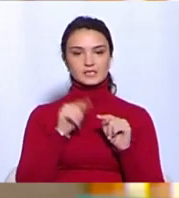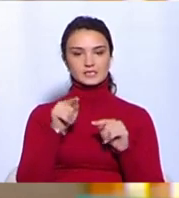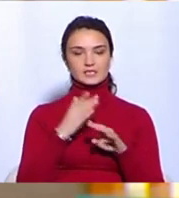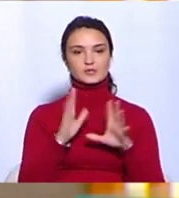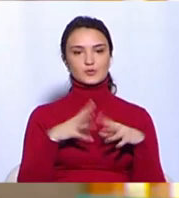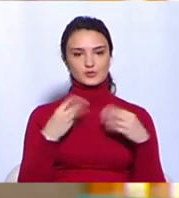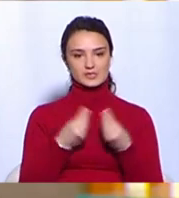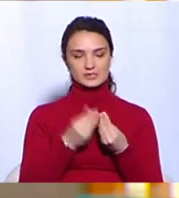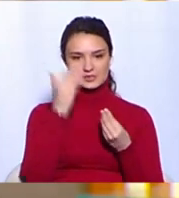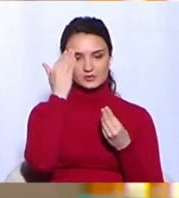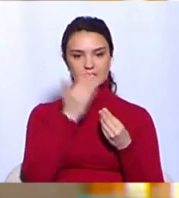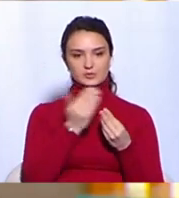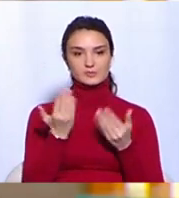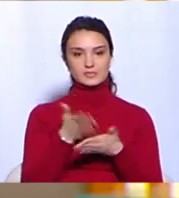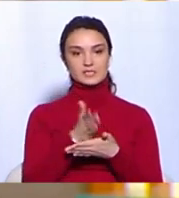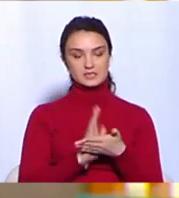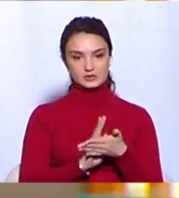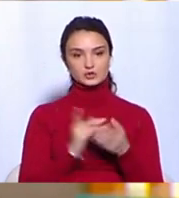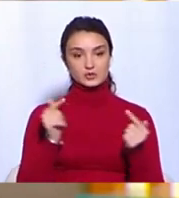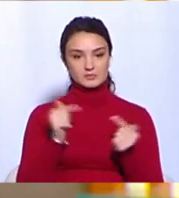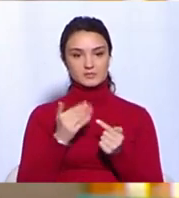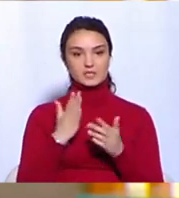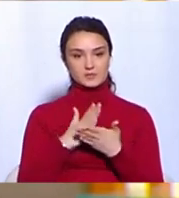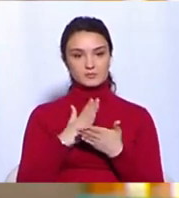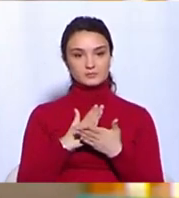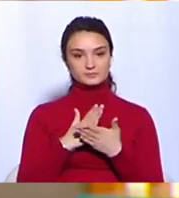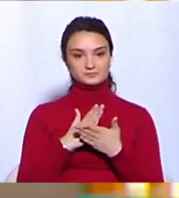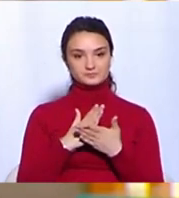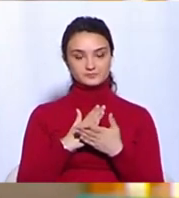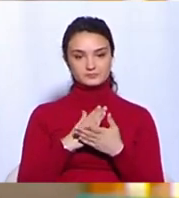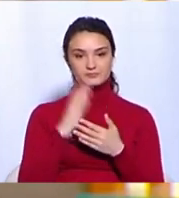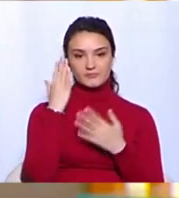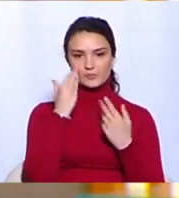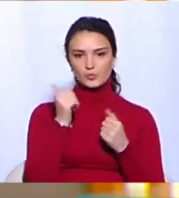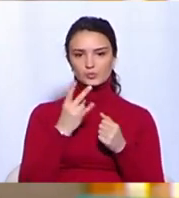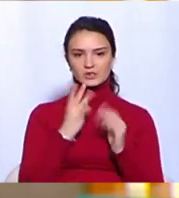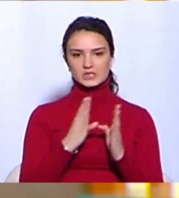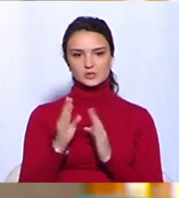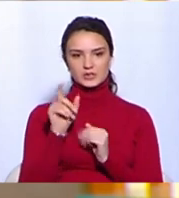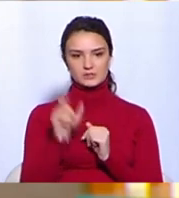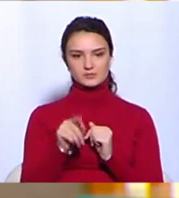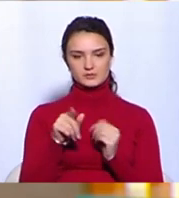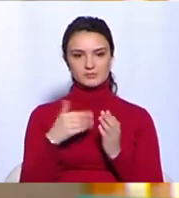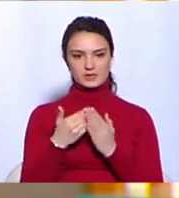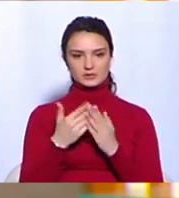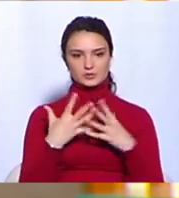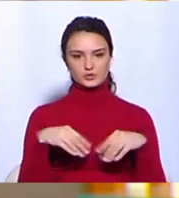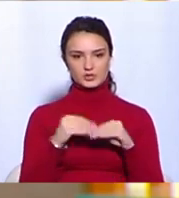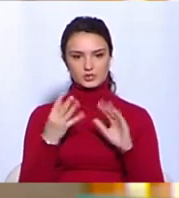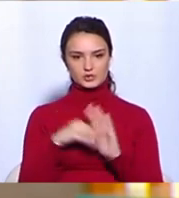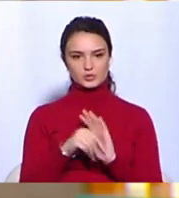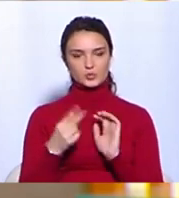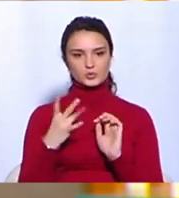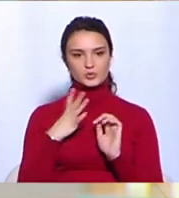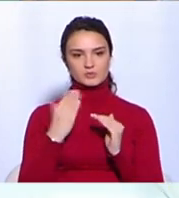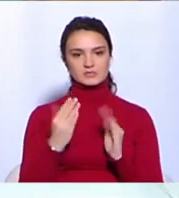არის ოჯახის, საზოგადოების ნაწილი. შესაბამისად არსებობს წარმოადგენები, როგორ უნდა იქცეოდეს ადამიანი მაგალითად ოჯახში, როგორი